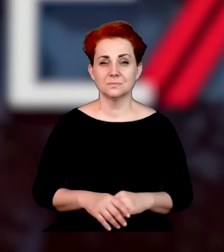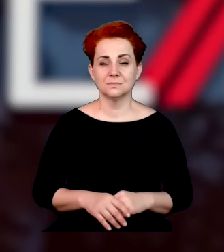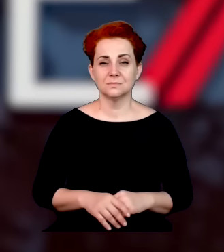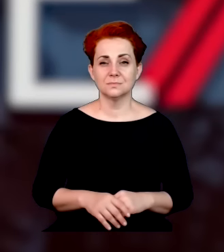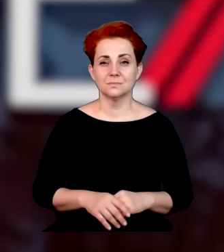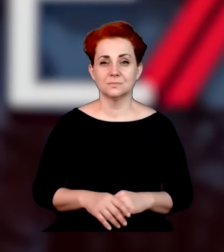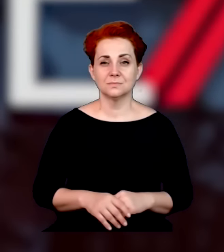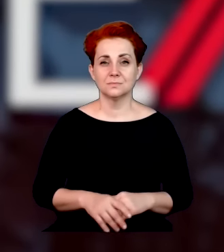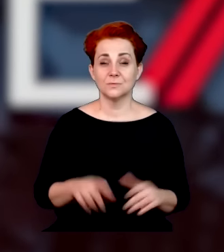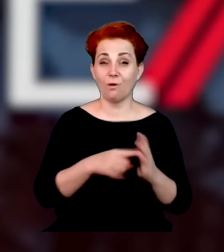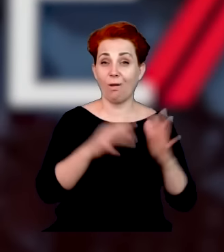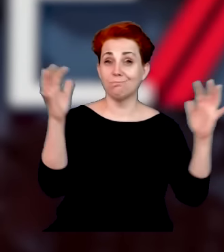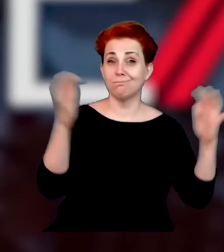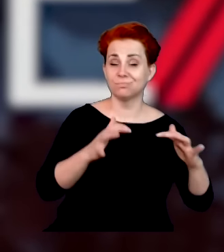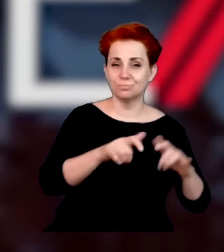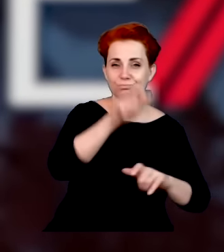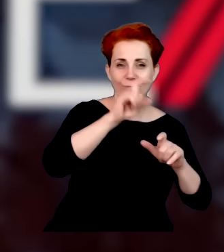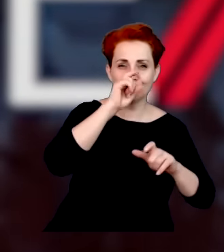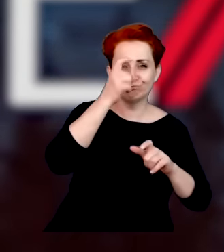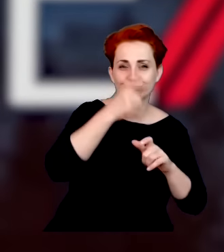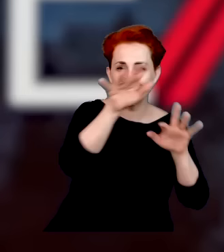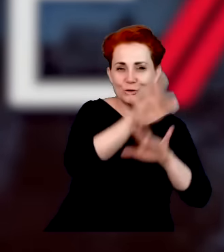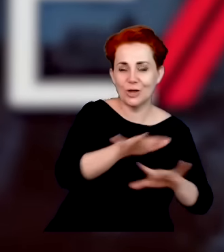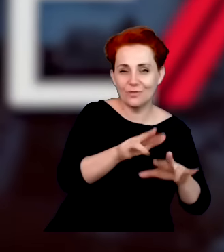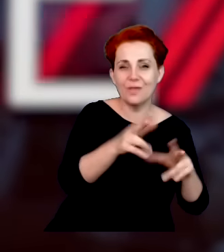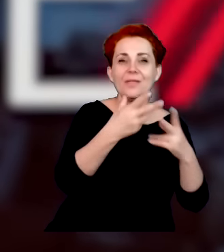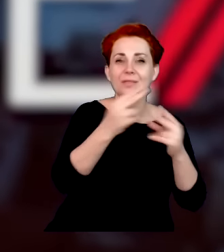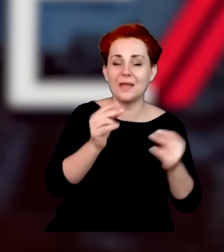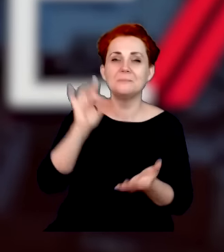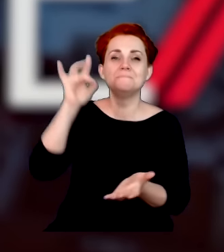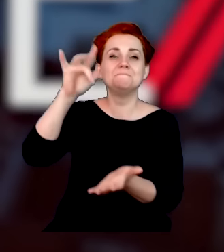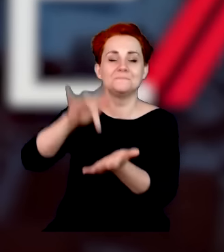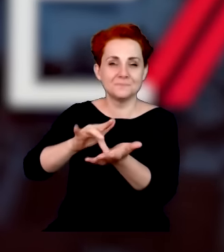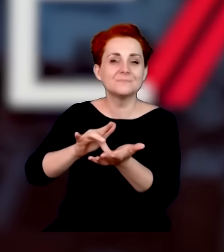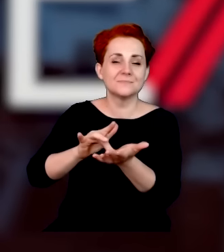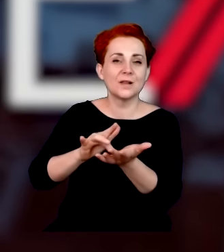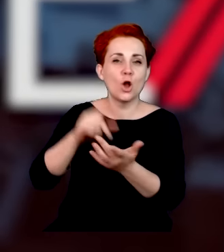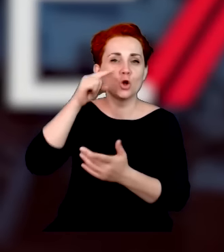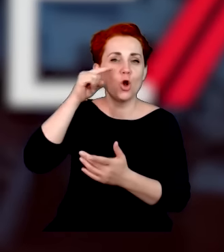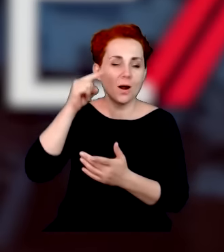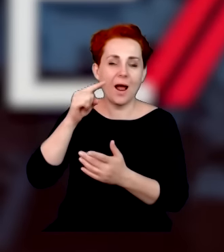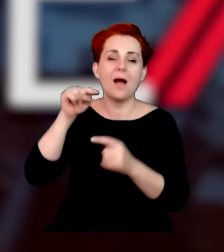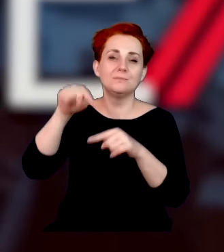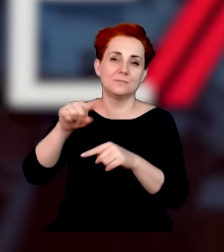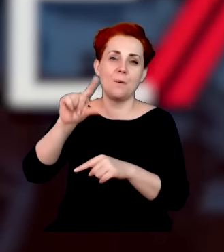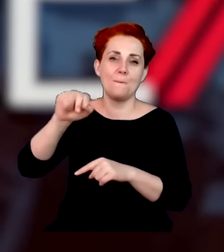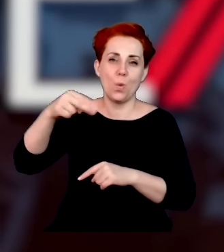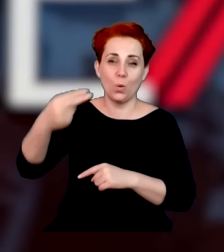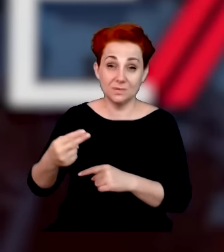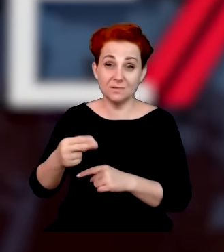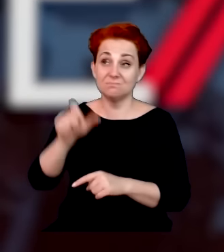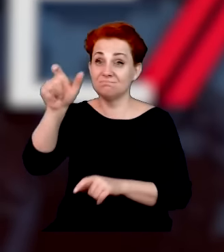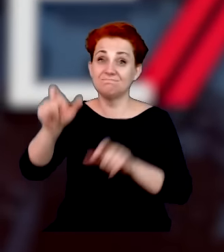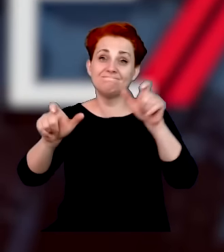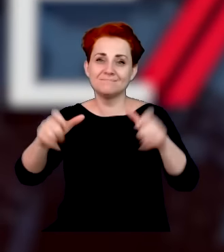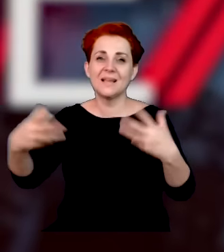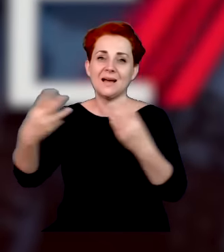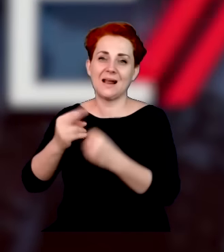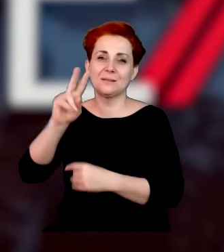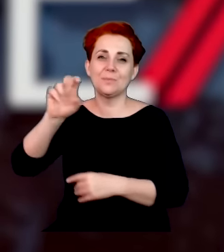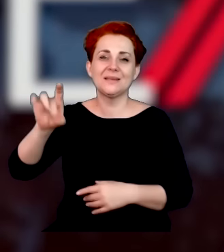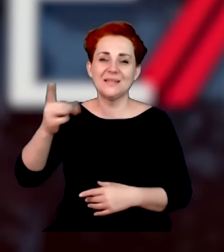sabat czarownic, ale blisko. Do Pjongjangu przyleciał Władimir Putin i, jak to między dyktatorami bywa, troszkę sobie z Kim Jong-unem